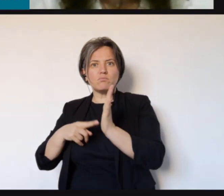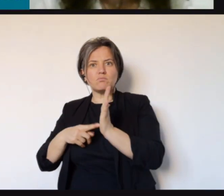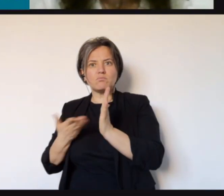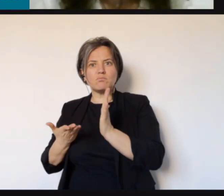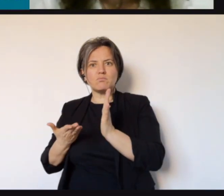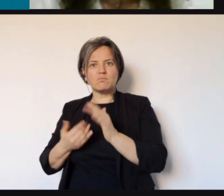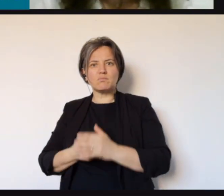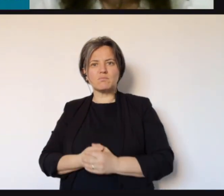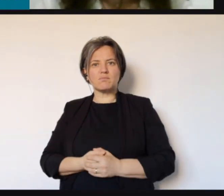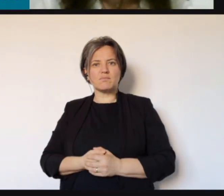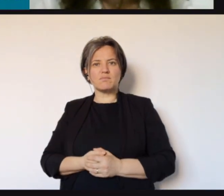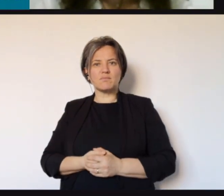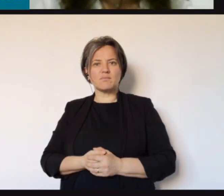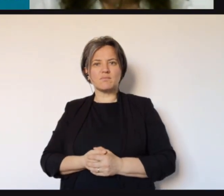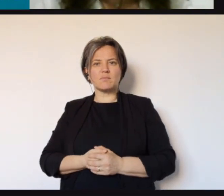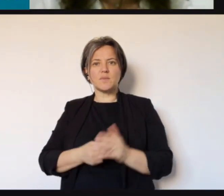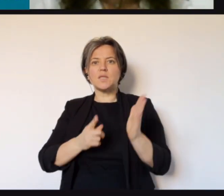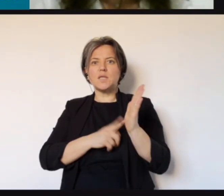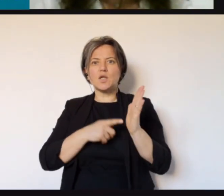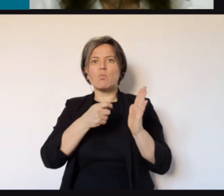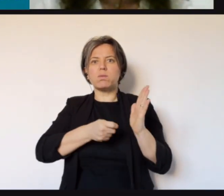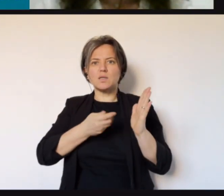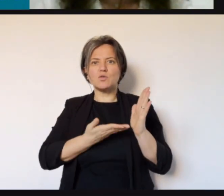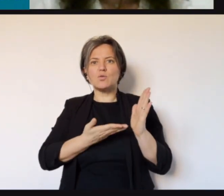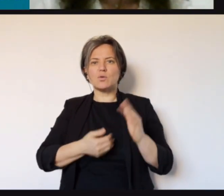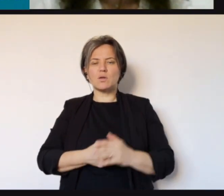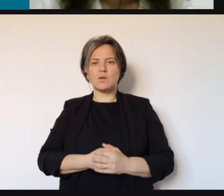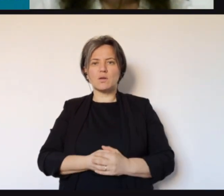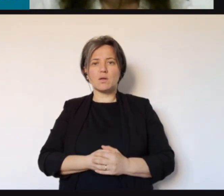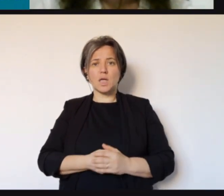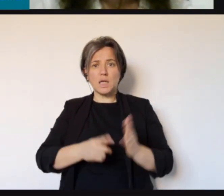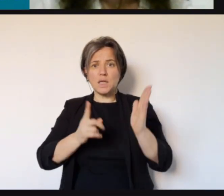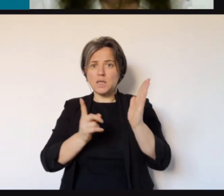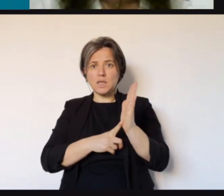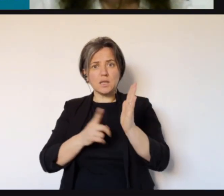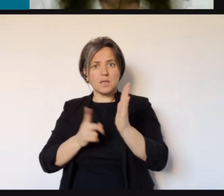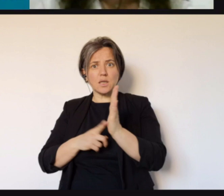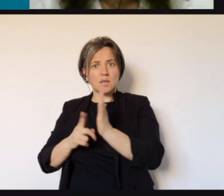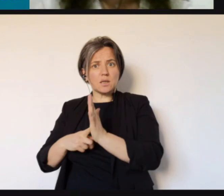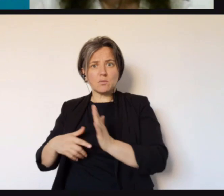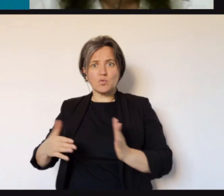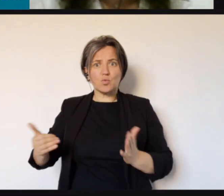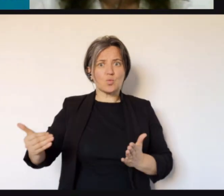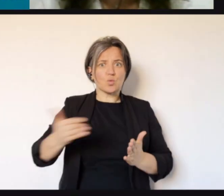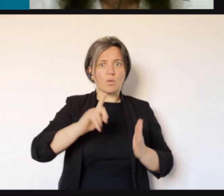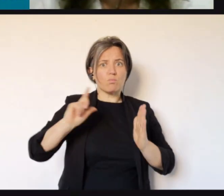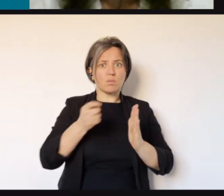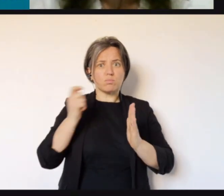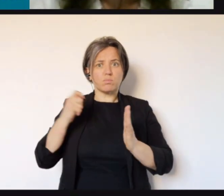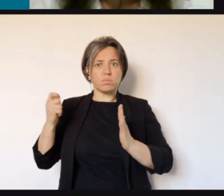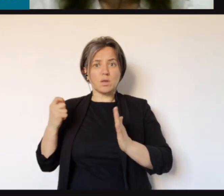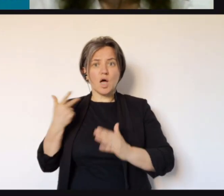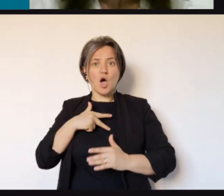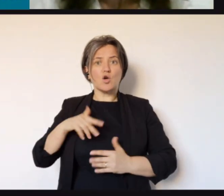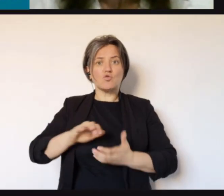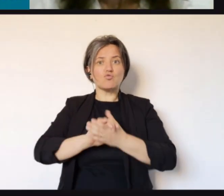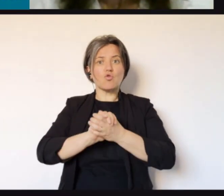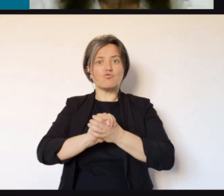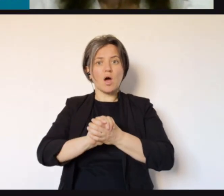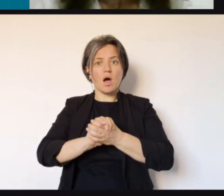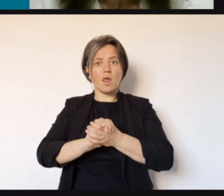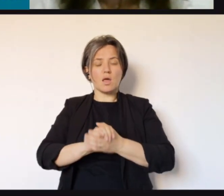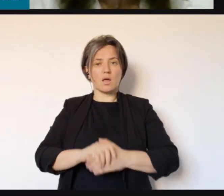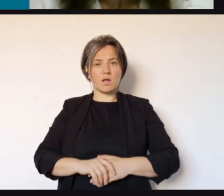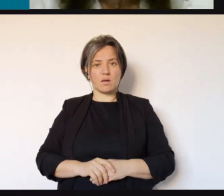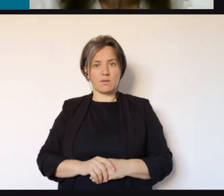alla salute, il diritto a una pensione, sono diritti sociali, sono diritti